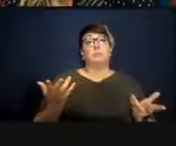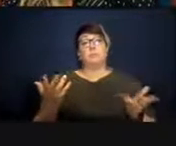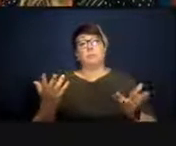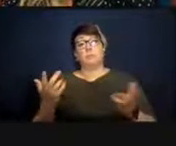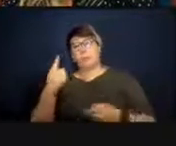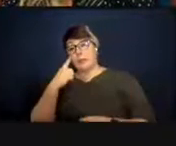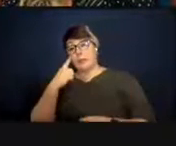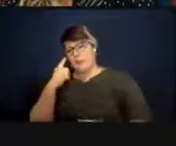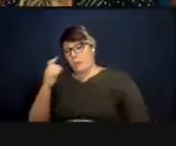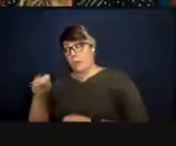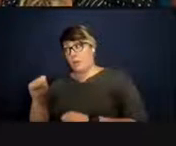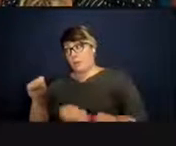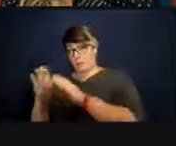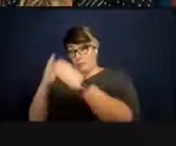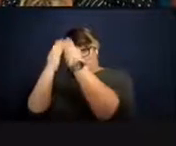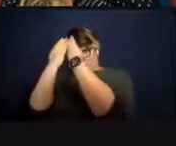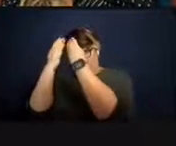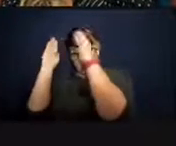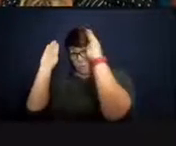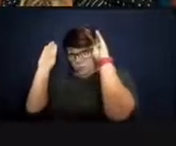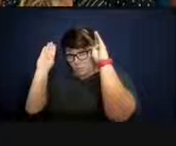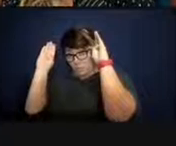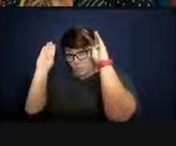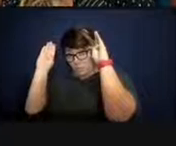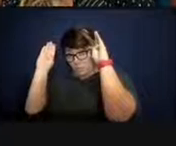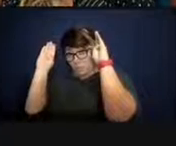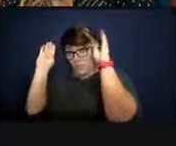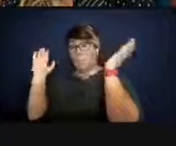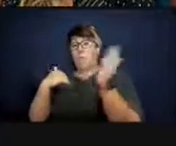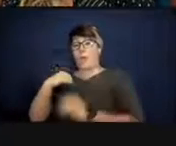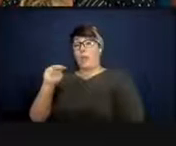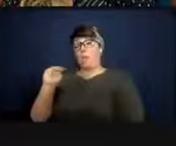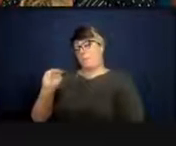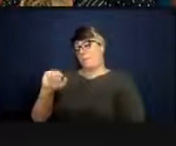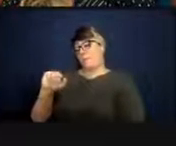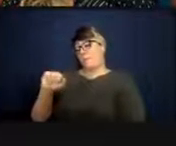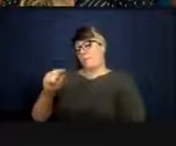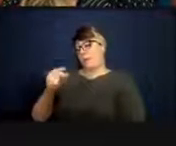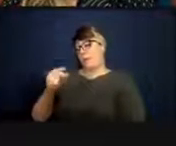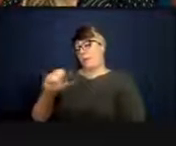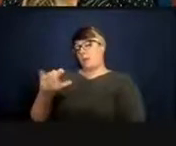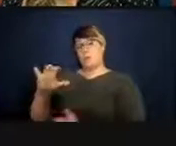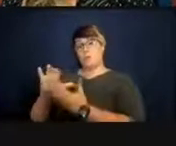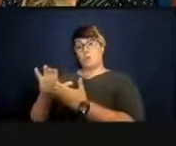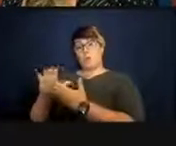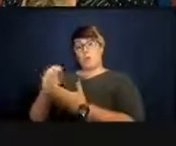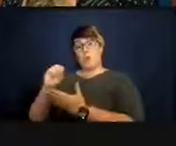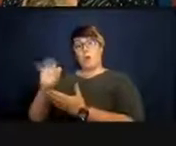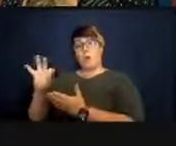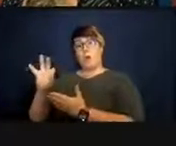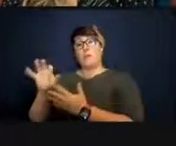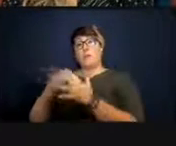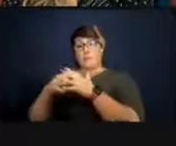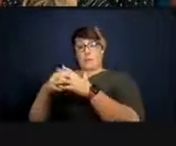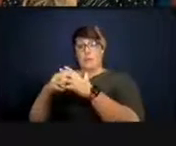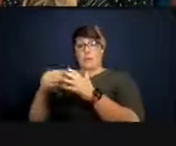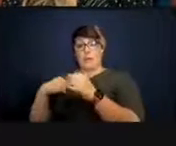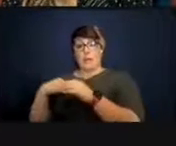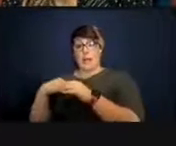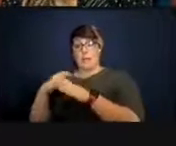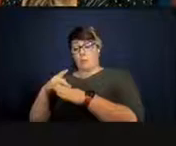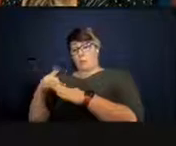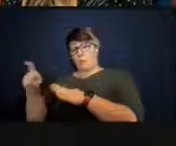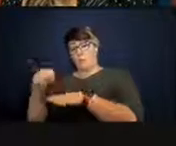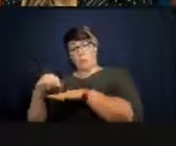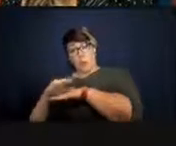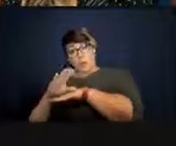أعتقد بأنه يجب علينا أن نكون منفتحين لأن نسمح لمدارس الماجنت في الولايات المتحدة الأمريكية أن يقدموا لنا